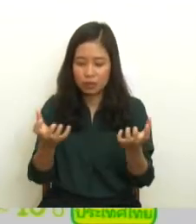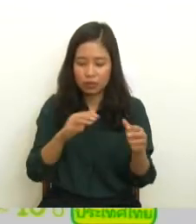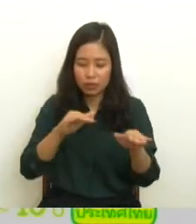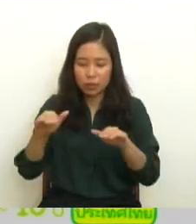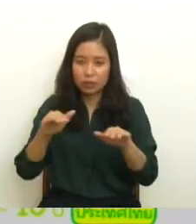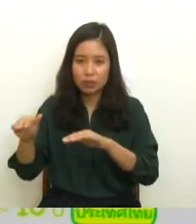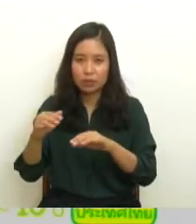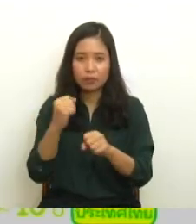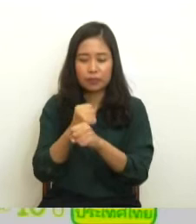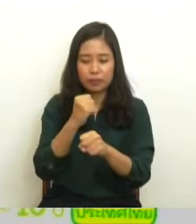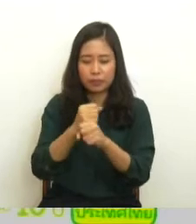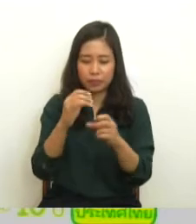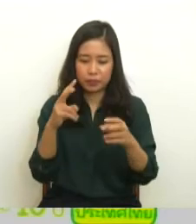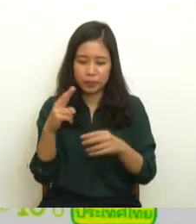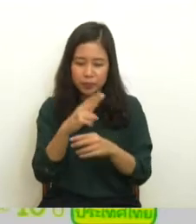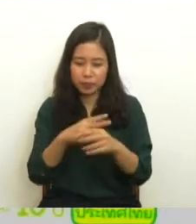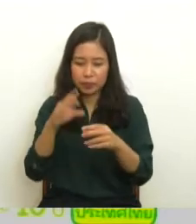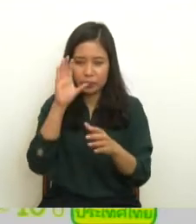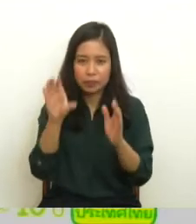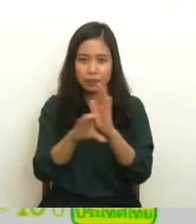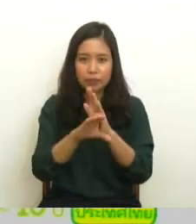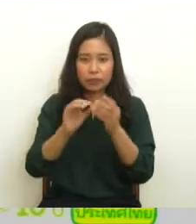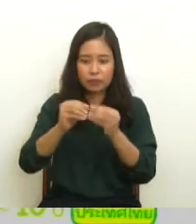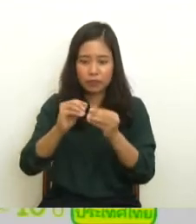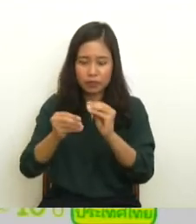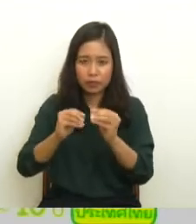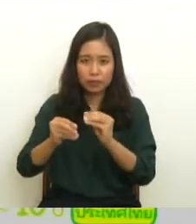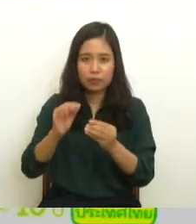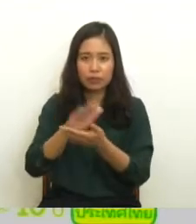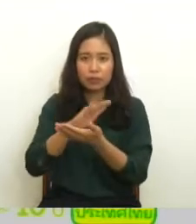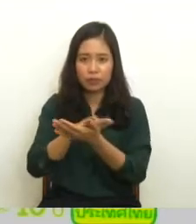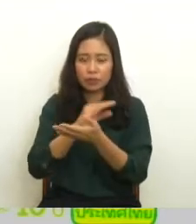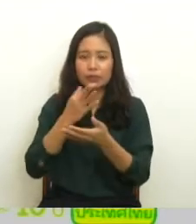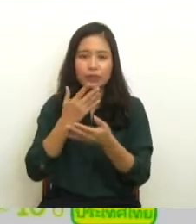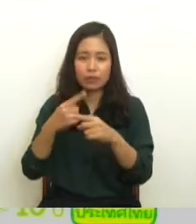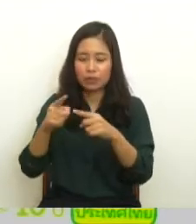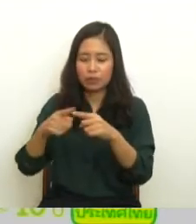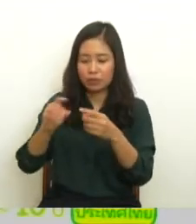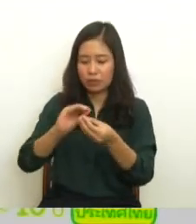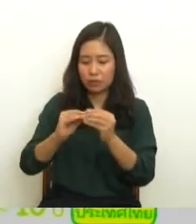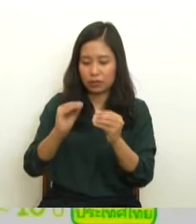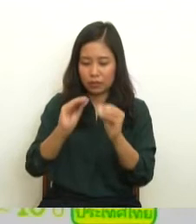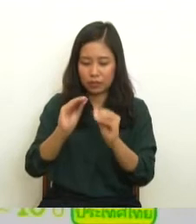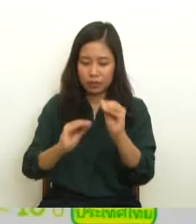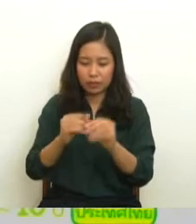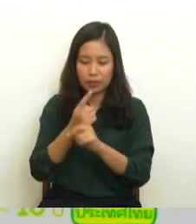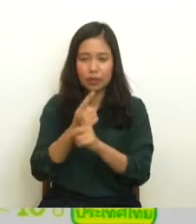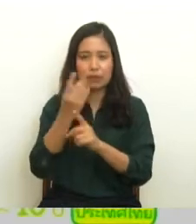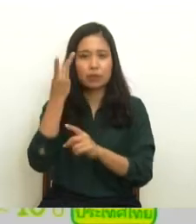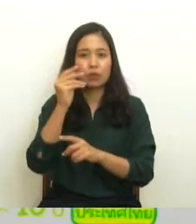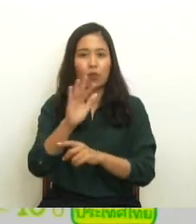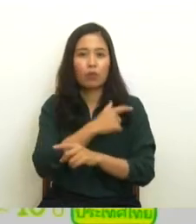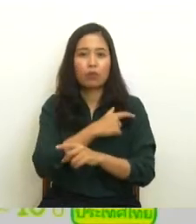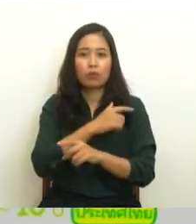างแผนกปกผ้าด้วยใหเด็กขดกากระบาท ลในชองตารางกระดาษให้เป็รปภาพะใช้สีตามยิตนาการก่ลมอปฏิบัติ